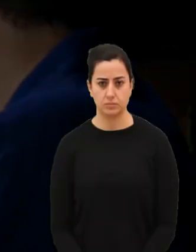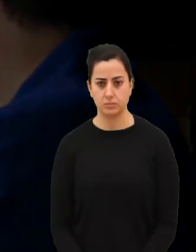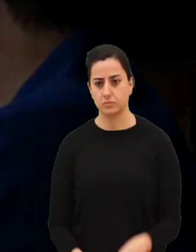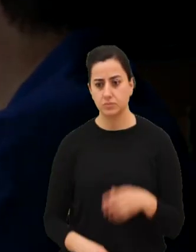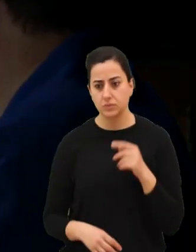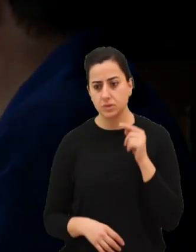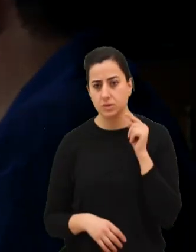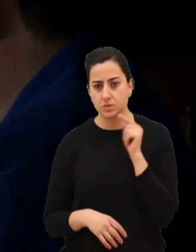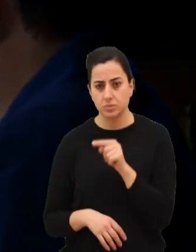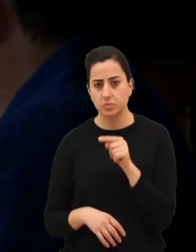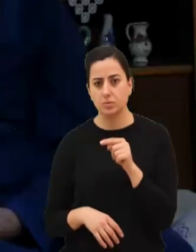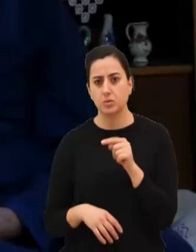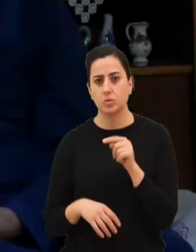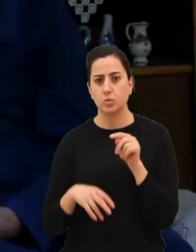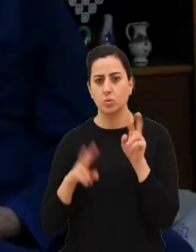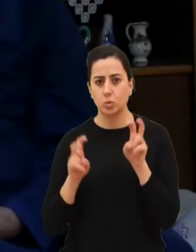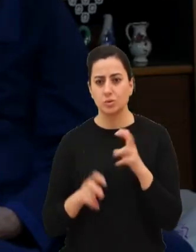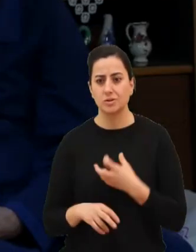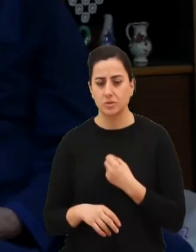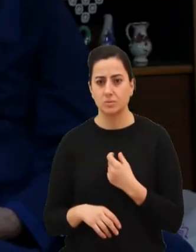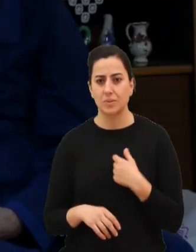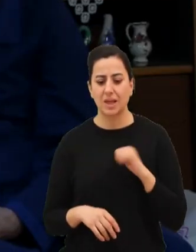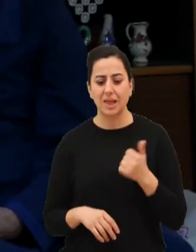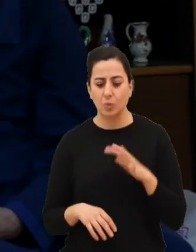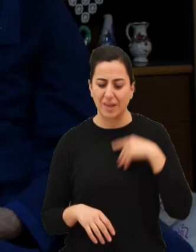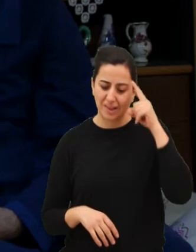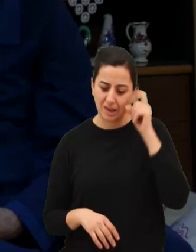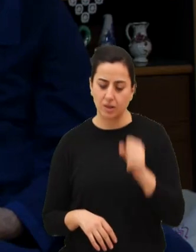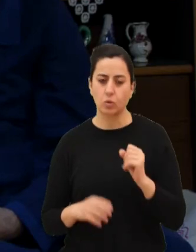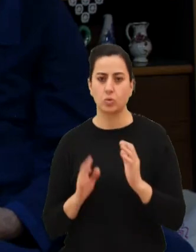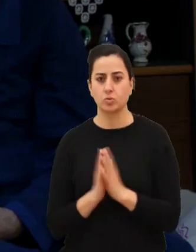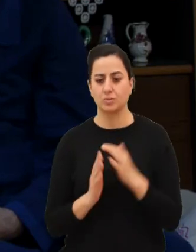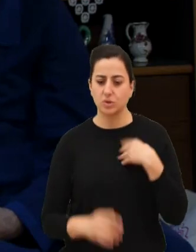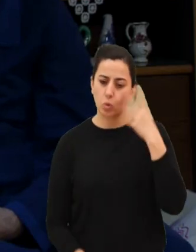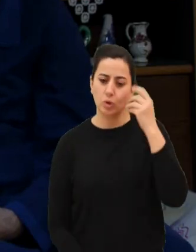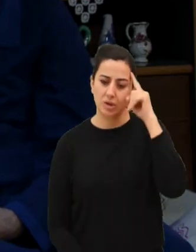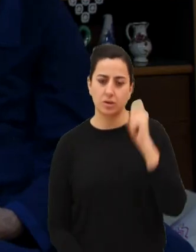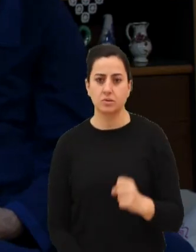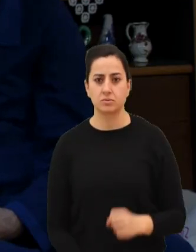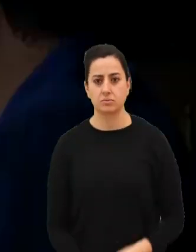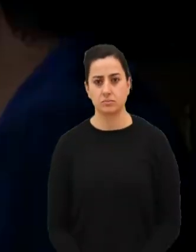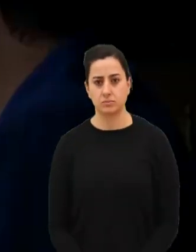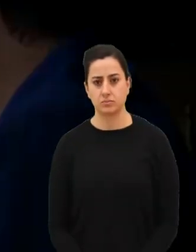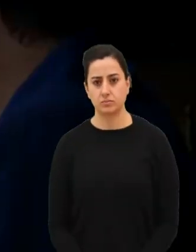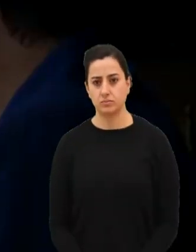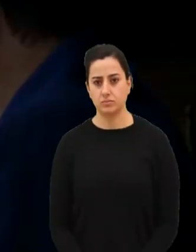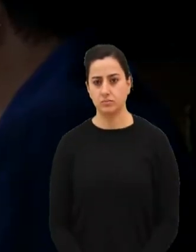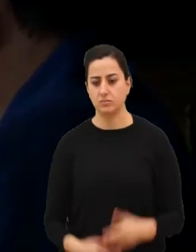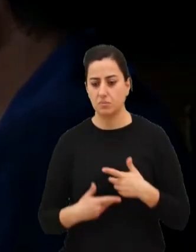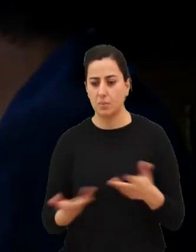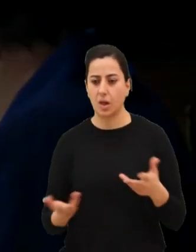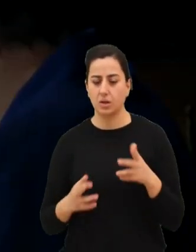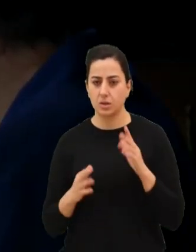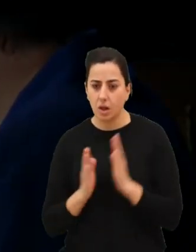Çok hassas olduğum bir konuda ben gereksiz inat ettim. Çok çok çok inat ettim. Üstüne üstüne geldim